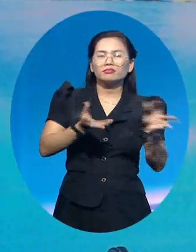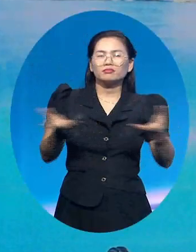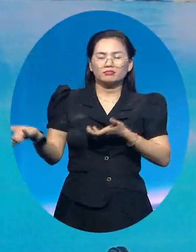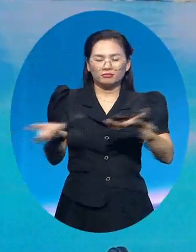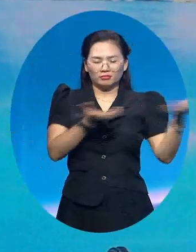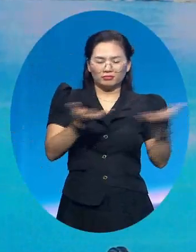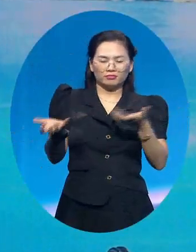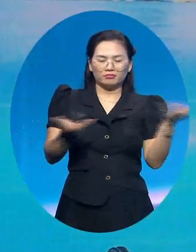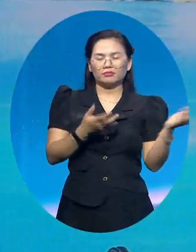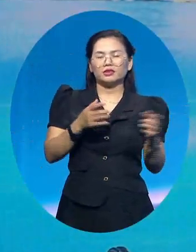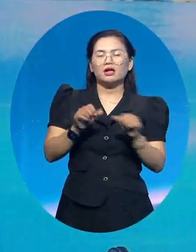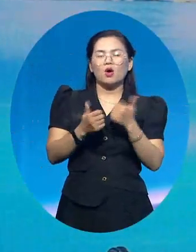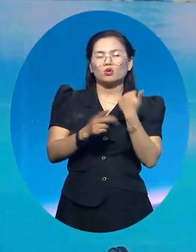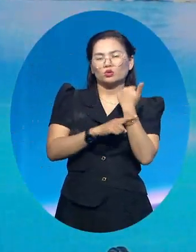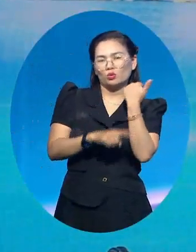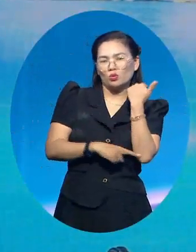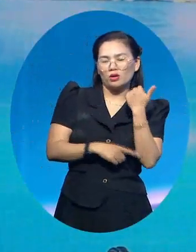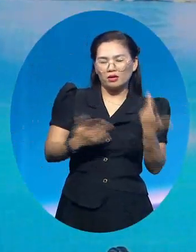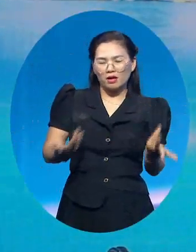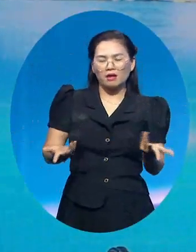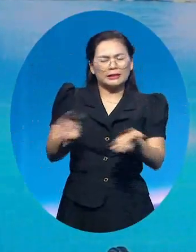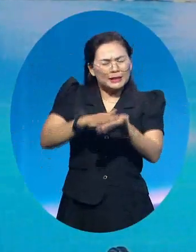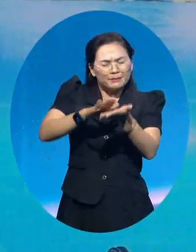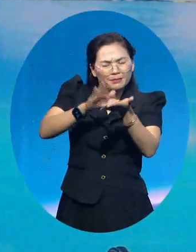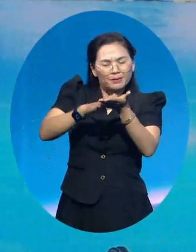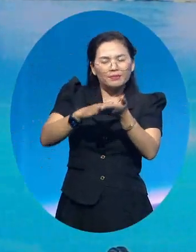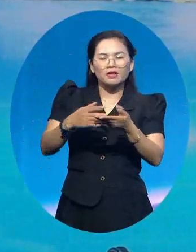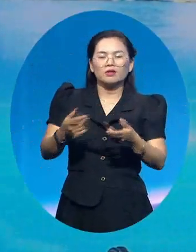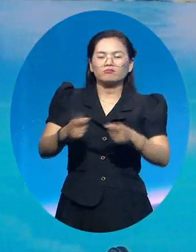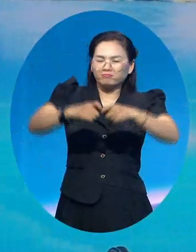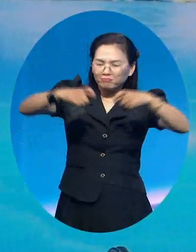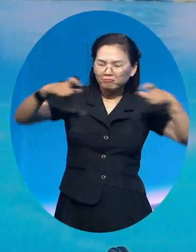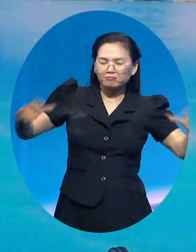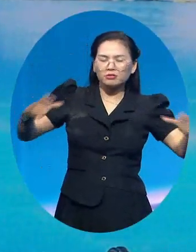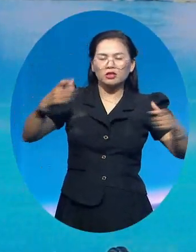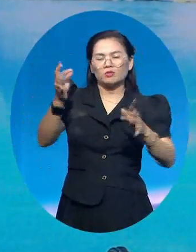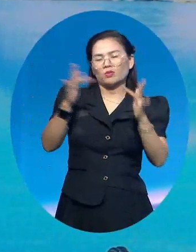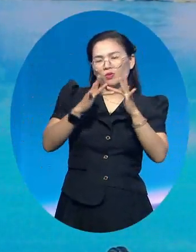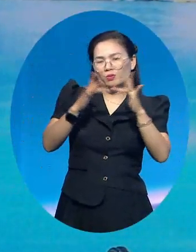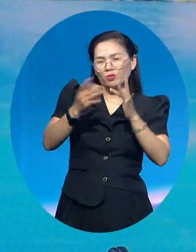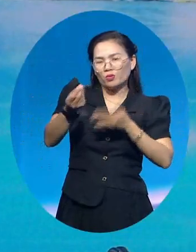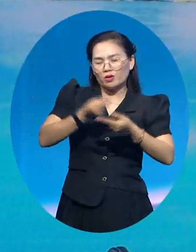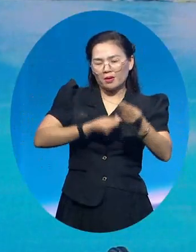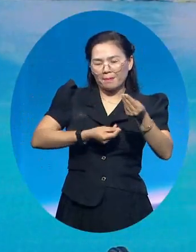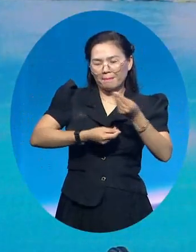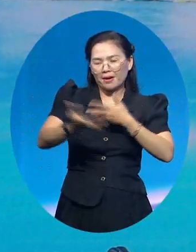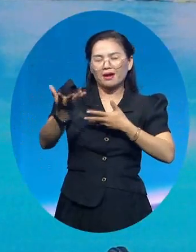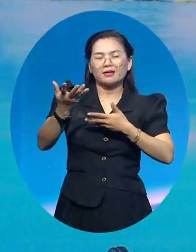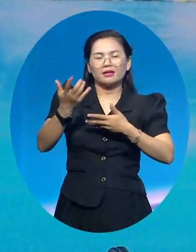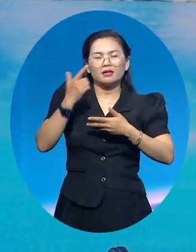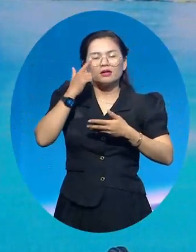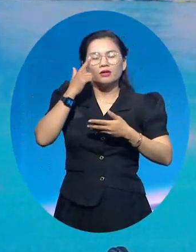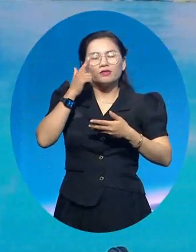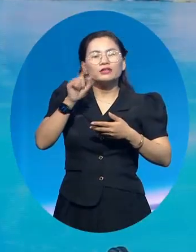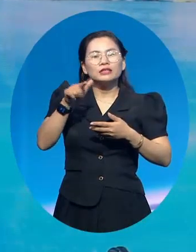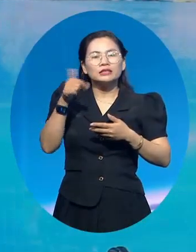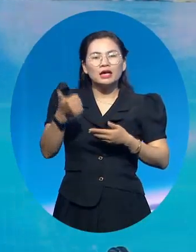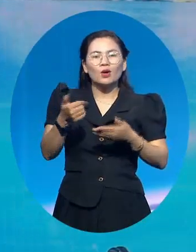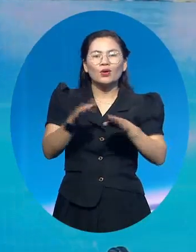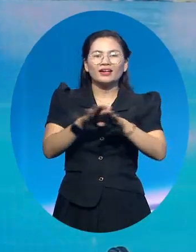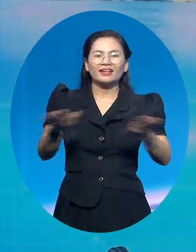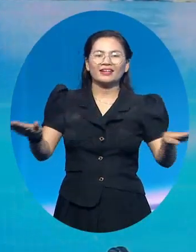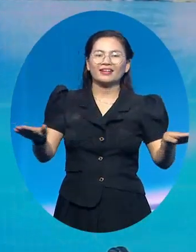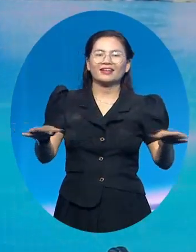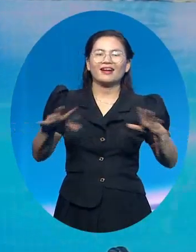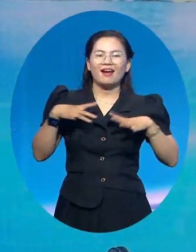và thực phẩm của Trung Quốc đang tăng cường năng lực cung ứng hàng cho thị trường mua bán trực tuyến, vốn đang bùng nổ. Tất cả nhằm chuẩn bị cho đợt nghỉ lễ Tết